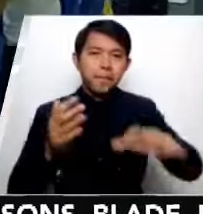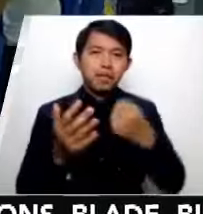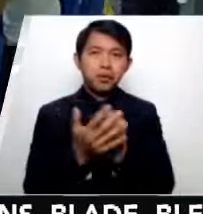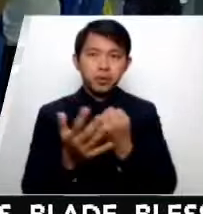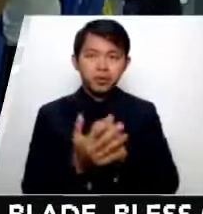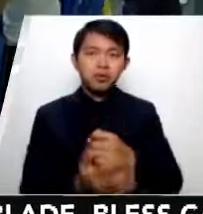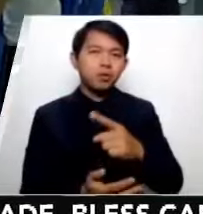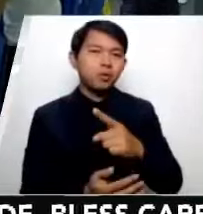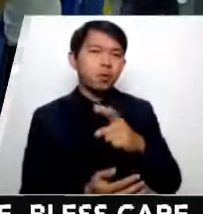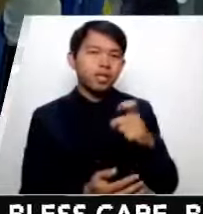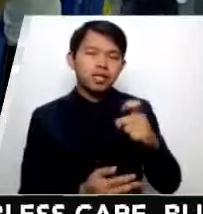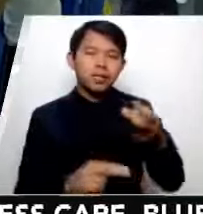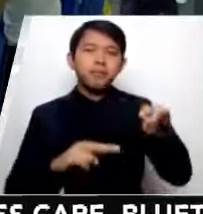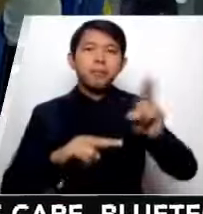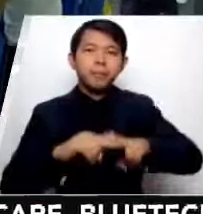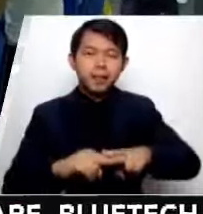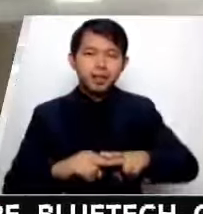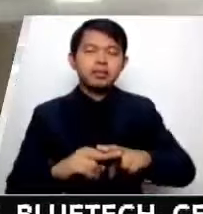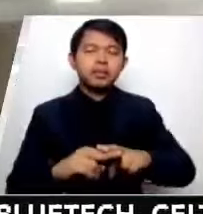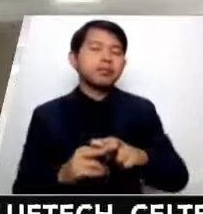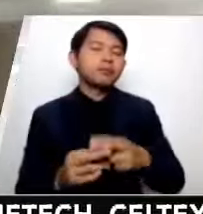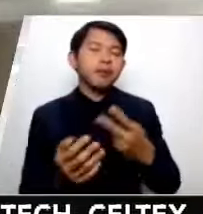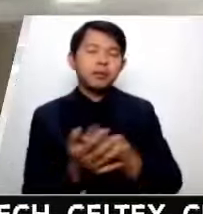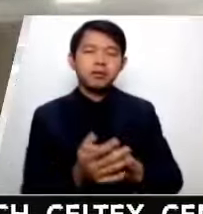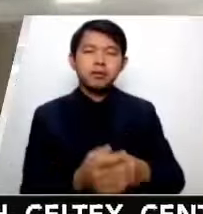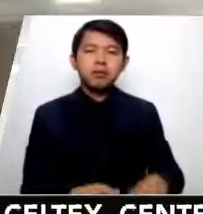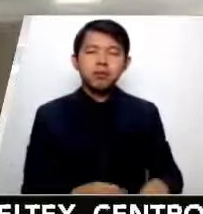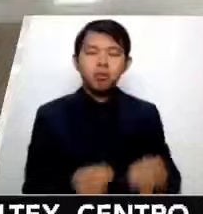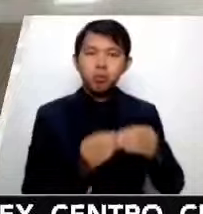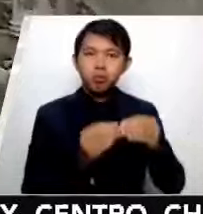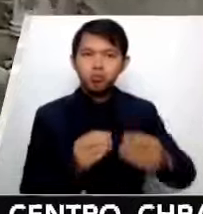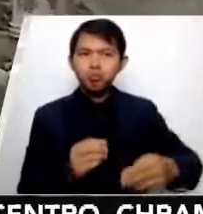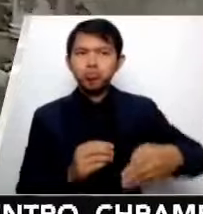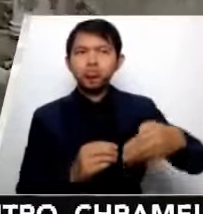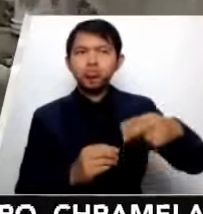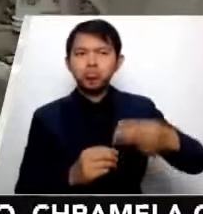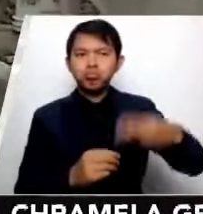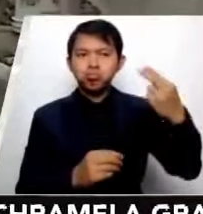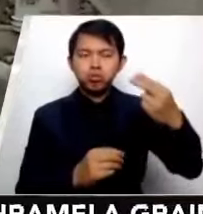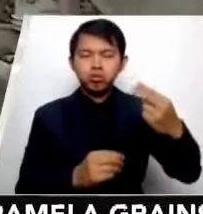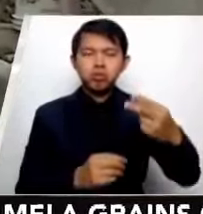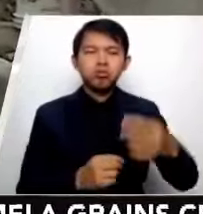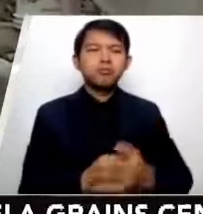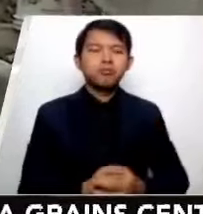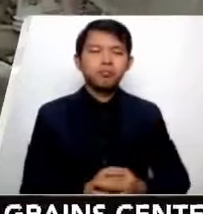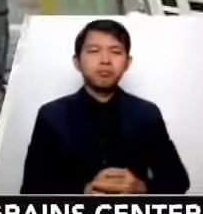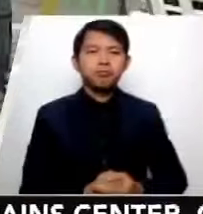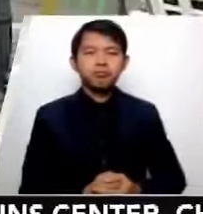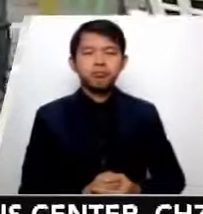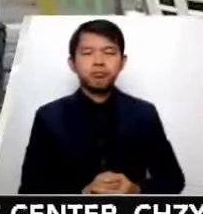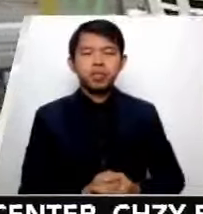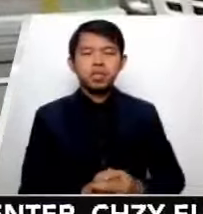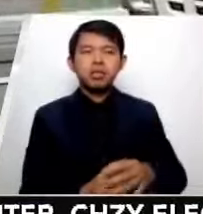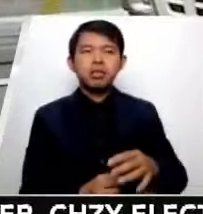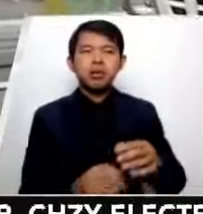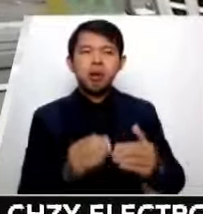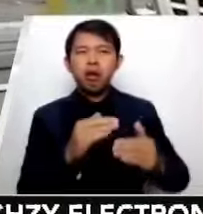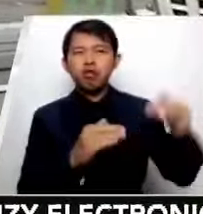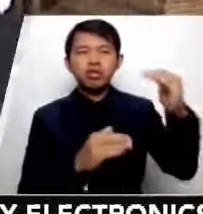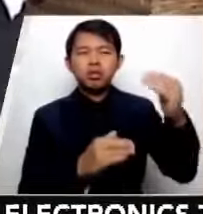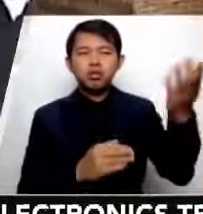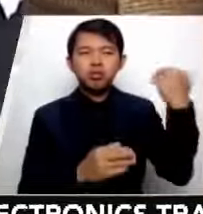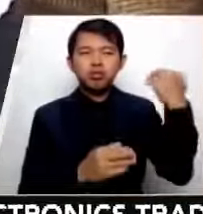ang arawang sahod. Mas mataas ito sa 100 pisong aumento na inaprobahang panukala ng Senado. Ayon sa ilang